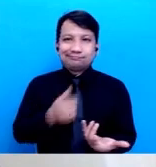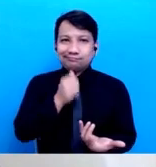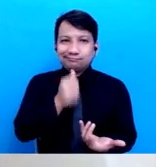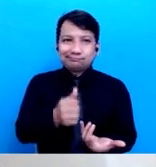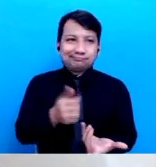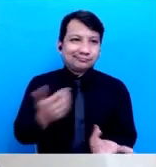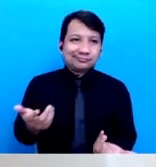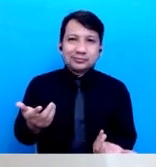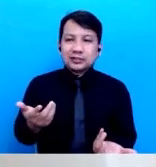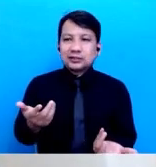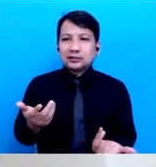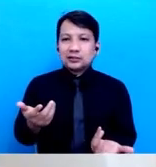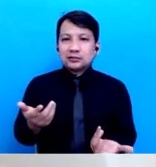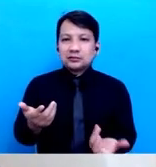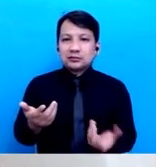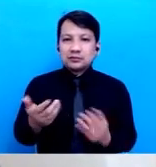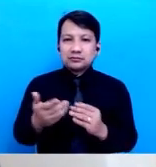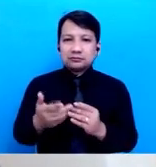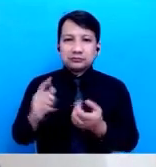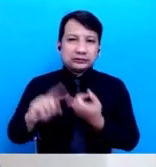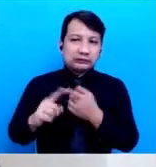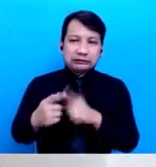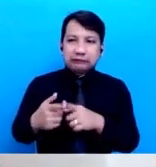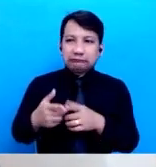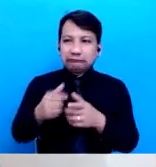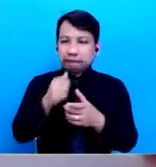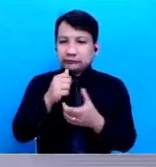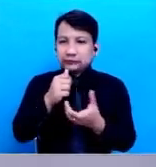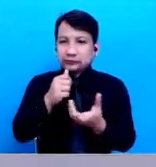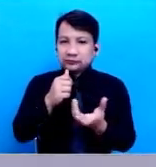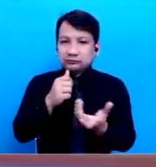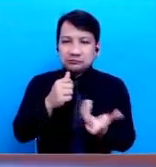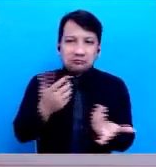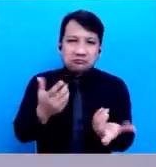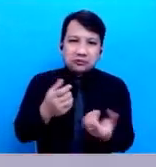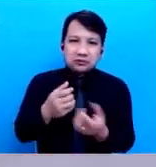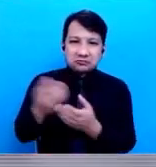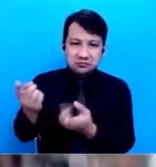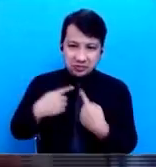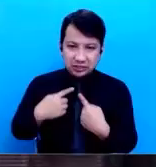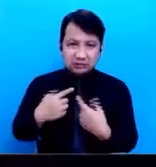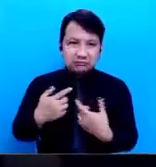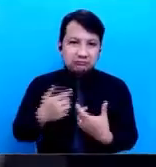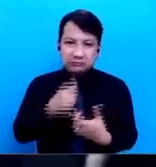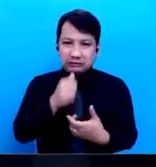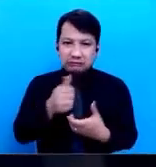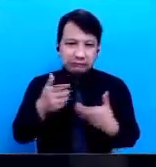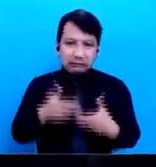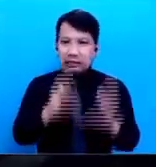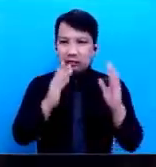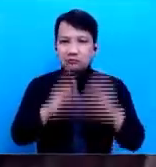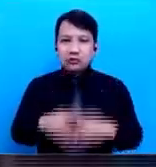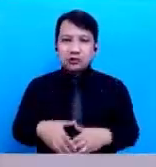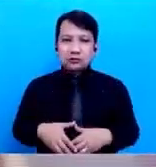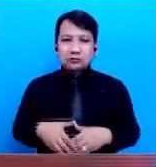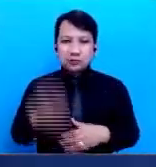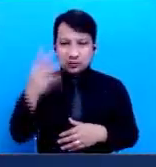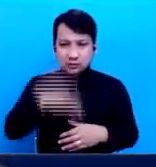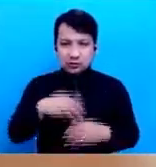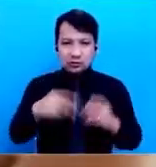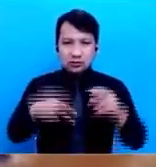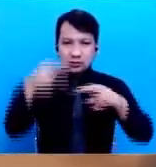was not much of a friendly response. Maganda na sana ang momentum ni EJ papasok sa World